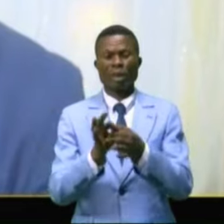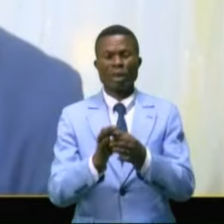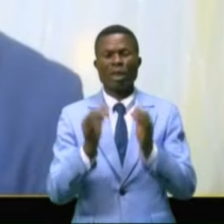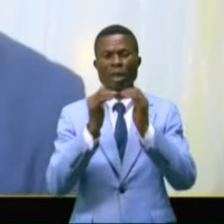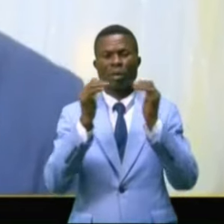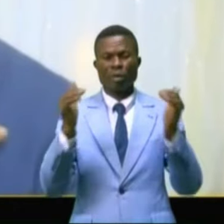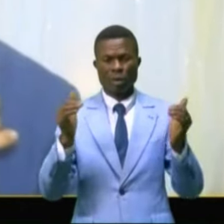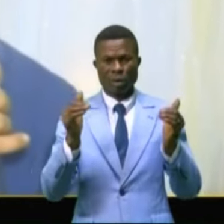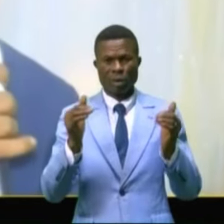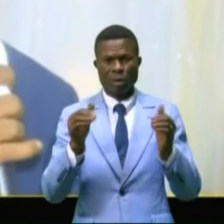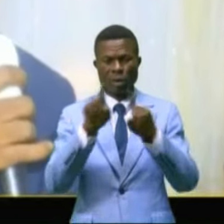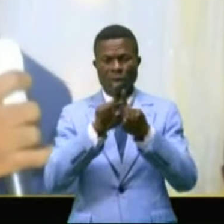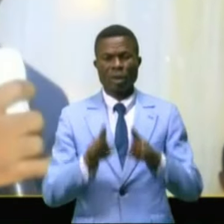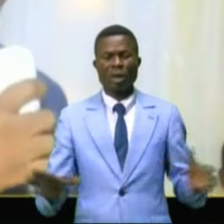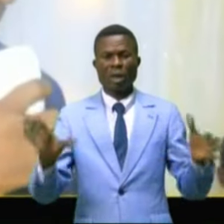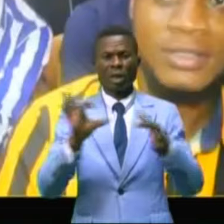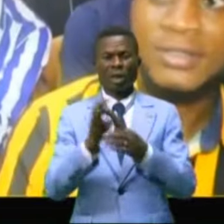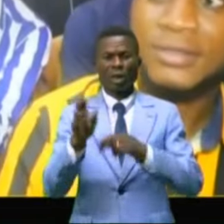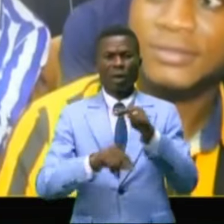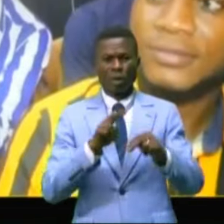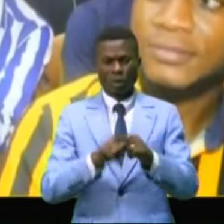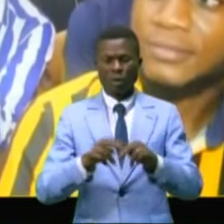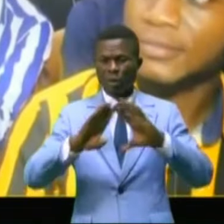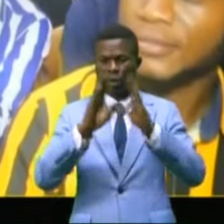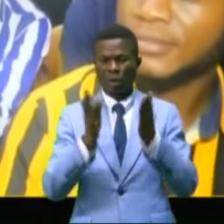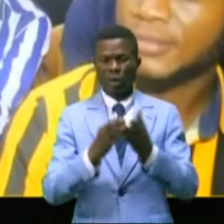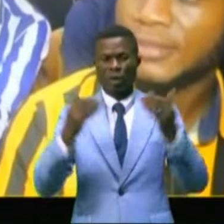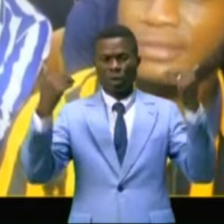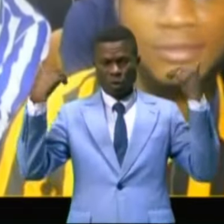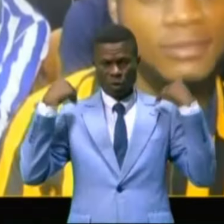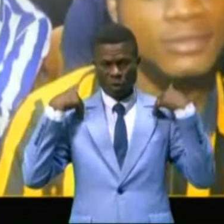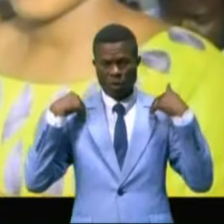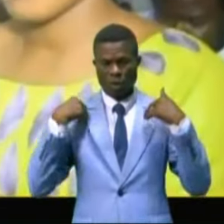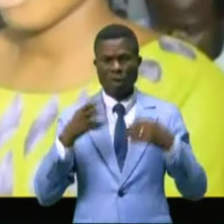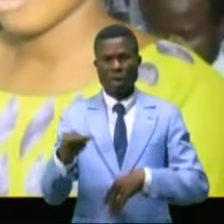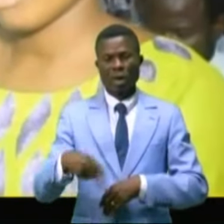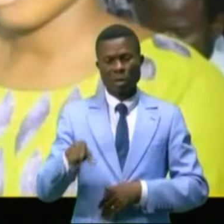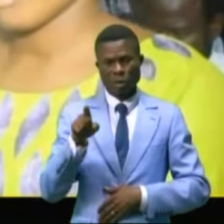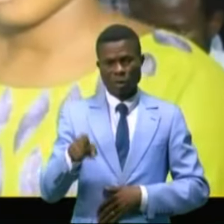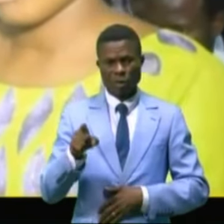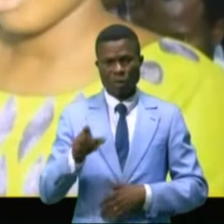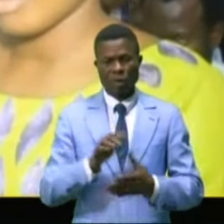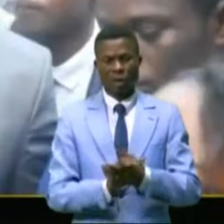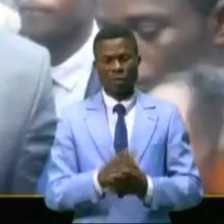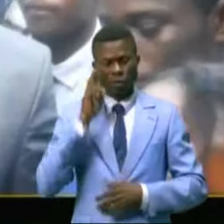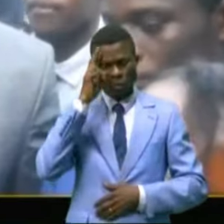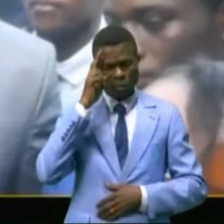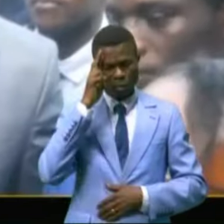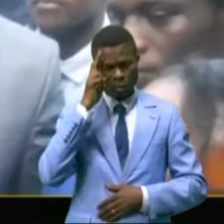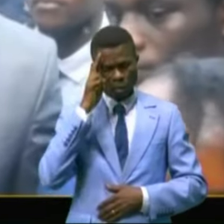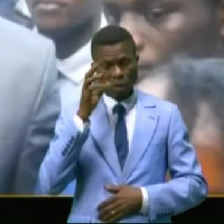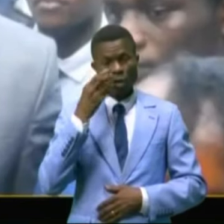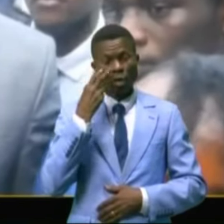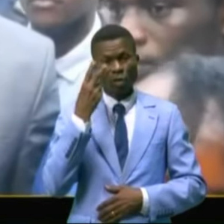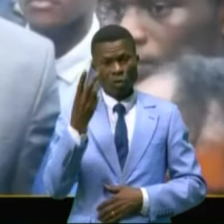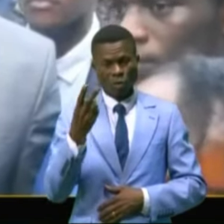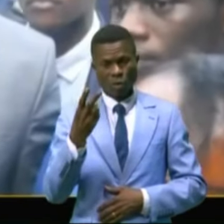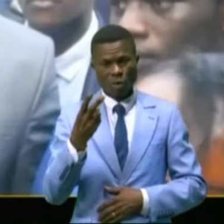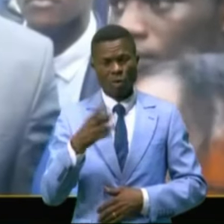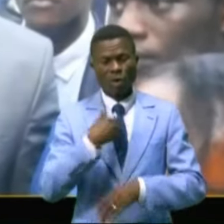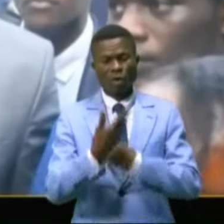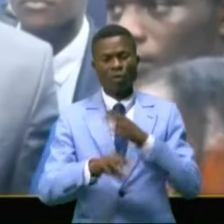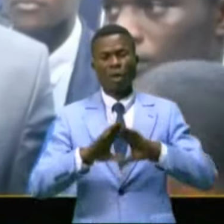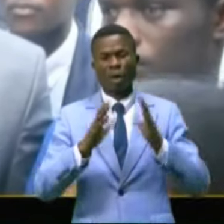paix et la cohésion de tous les leaders de cette province on a réfléchi pour voir comment nous